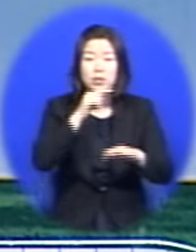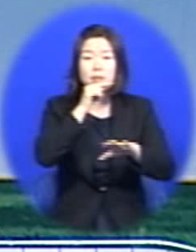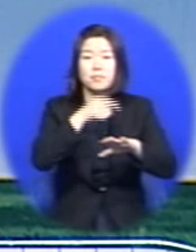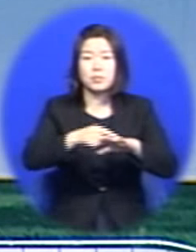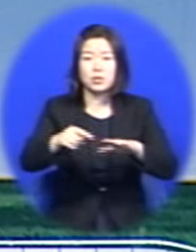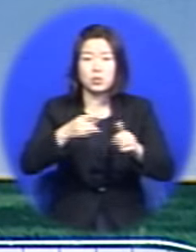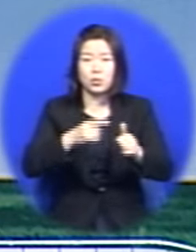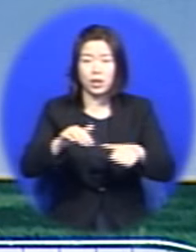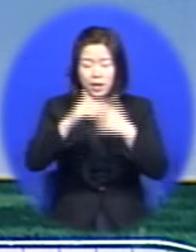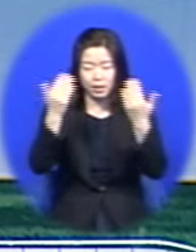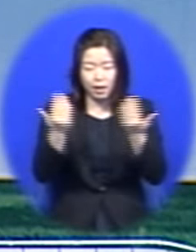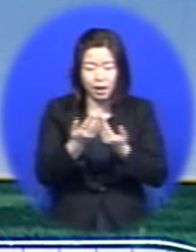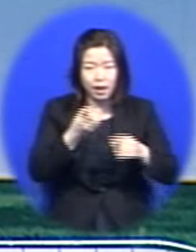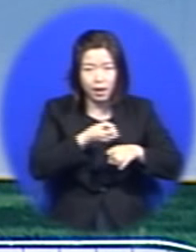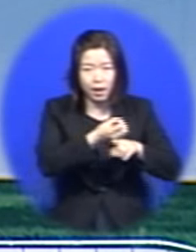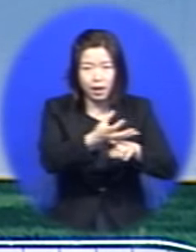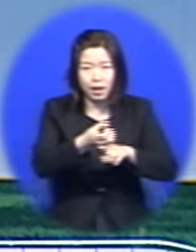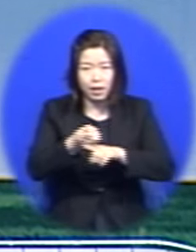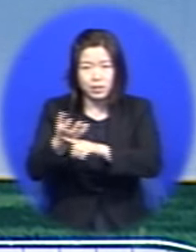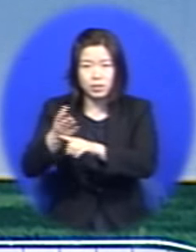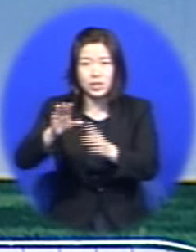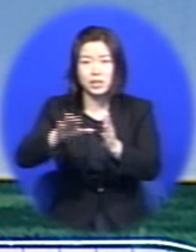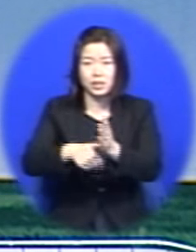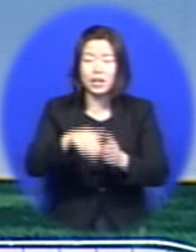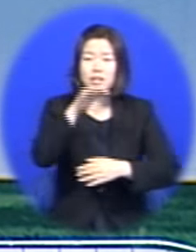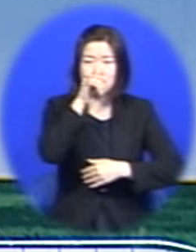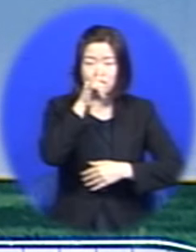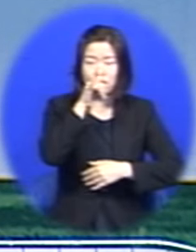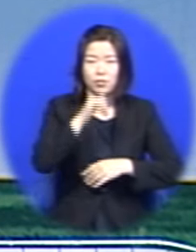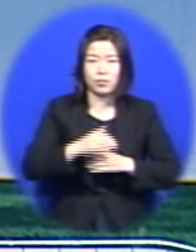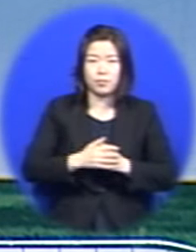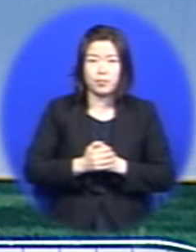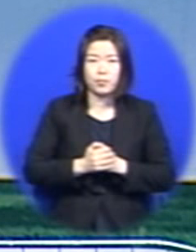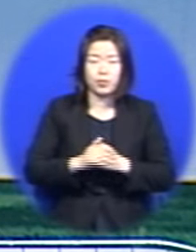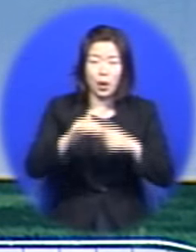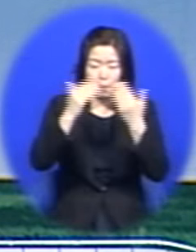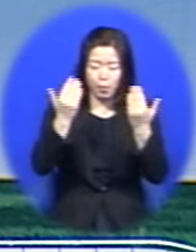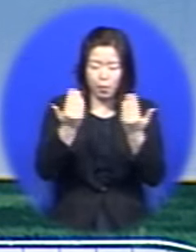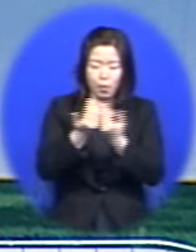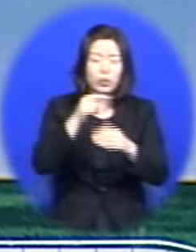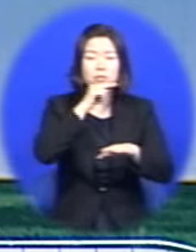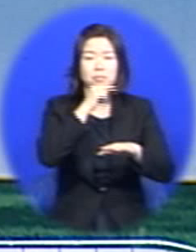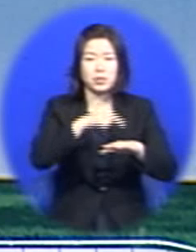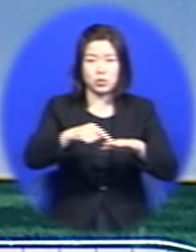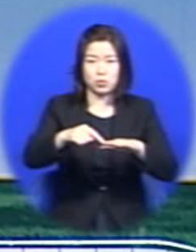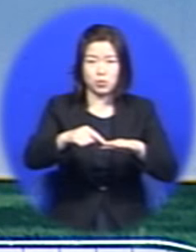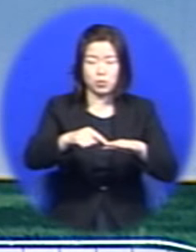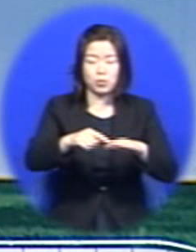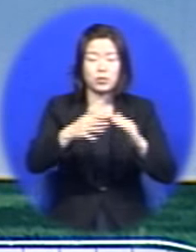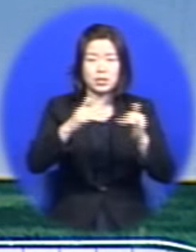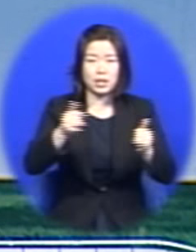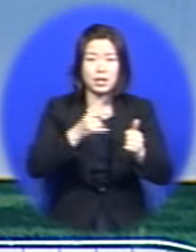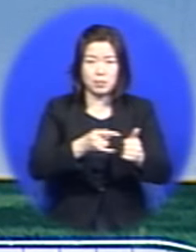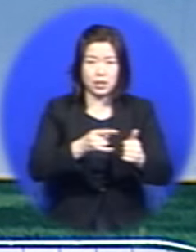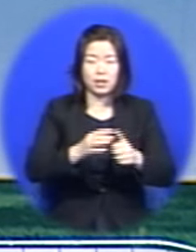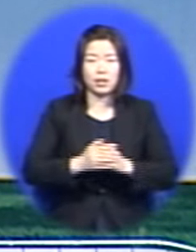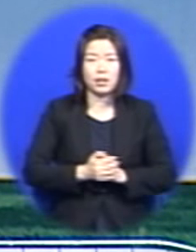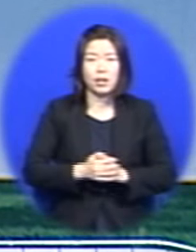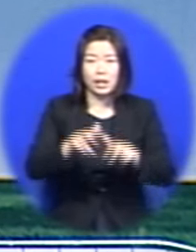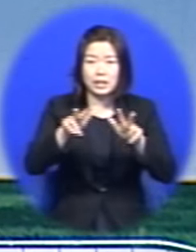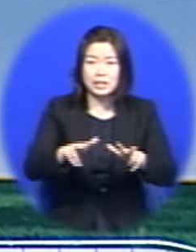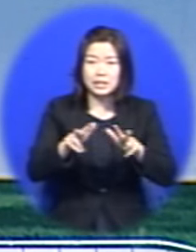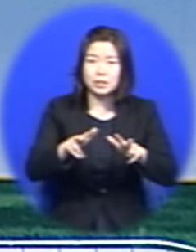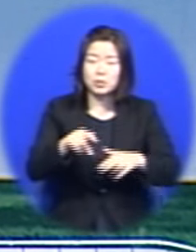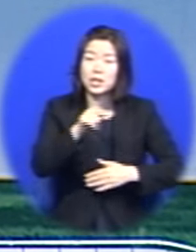다 전해지게 될 때가 있다는 거예요. 모든 민족에게. 지금은